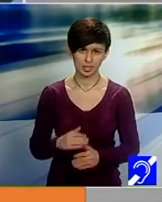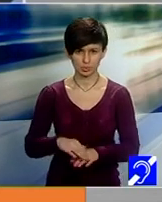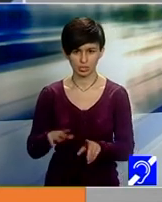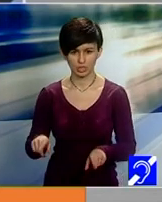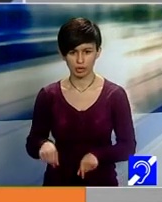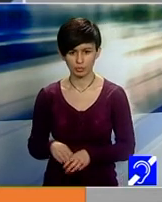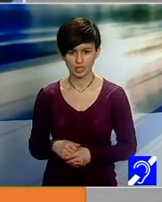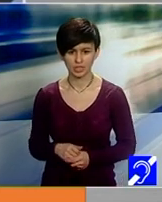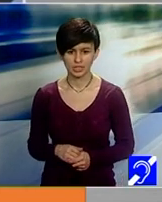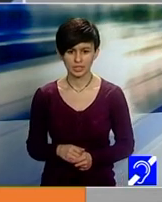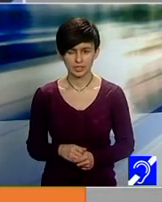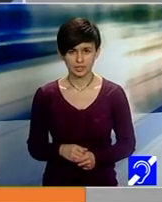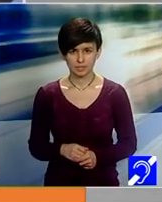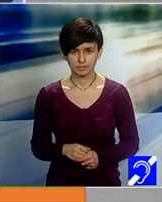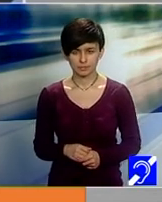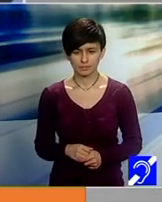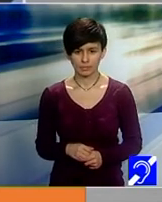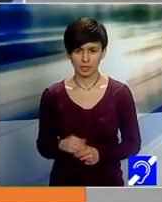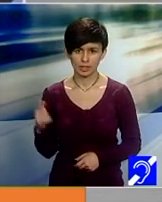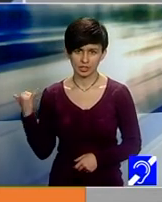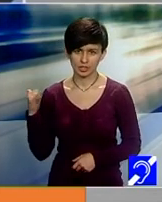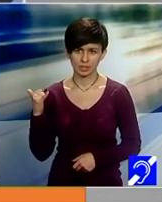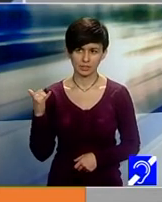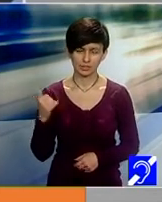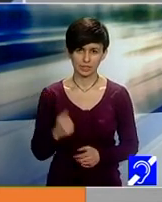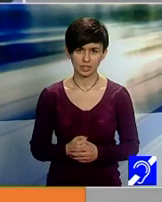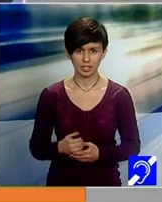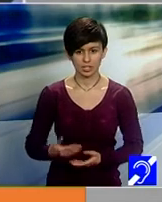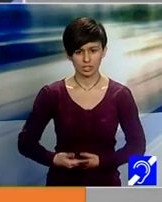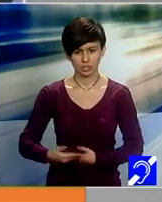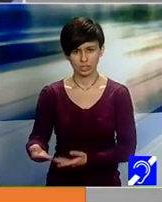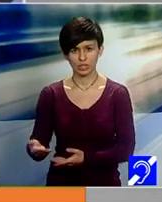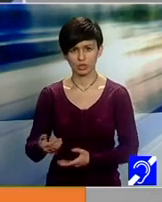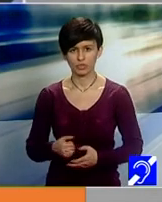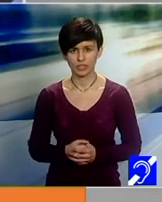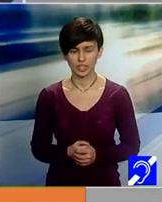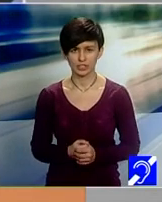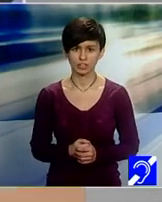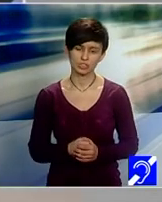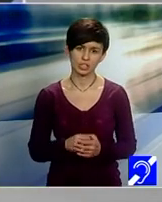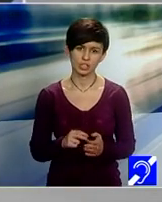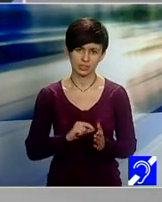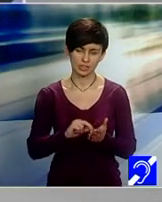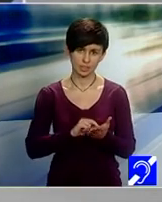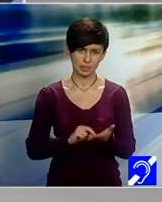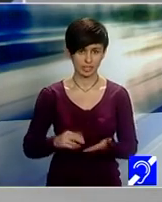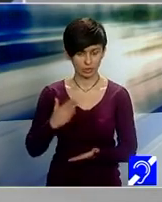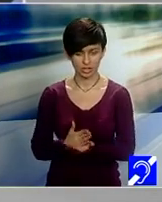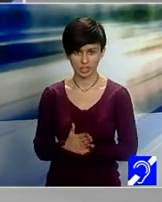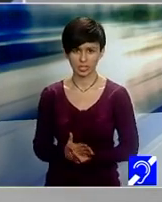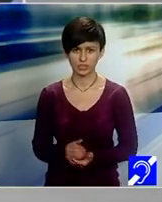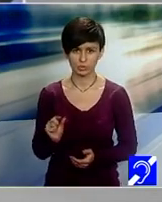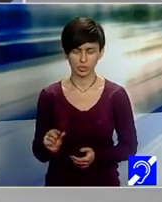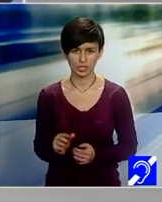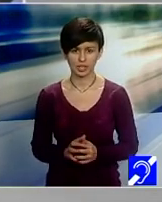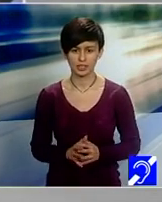procedură. Vine și ne dă niște termene de judecată extrem de scurte, ceea ce nu e rău, să ne